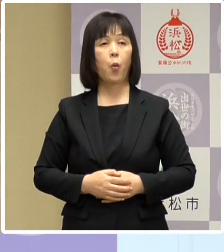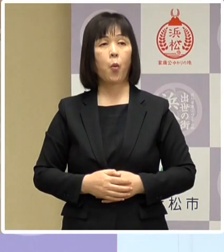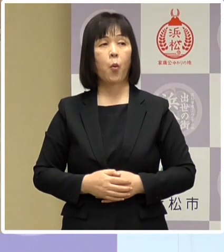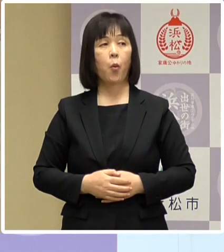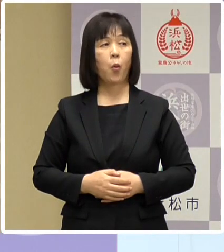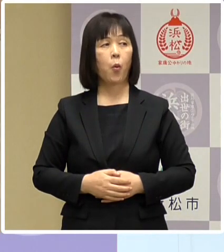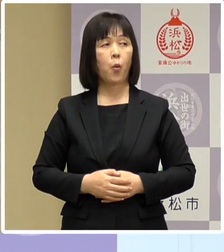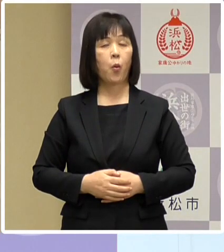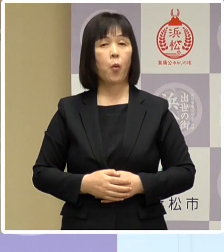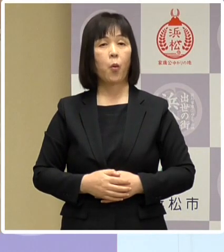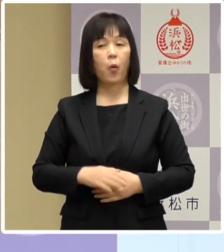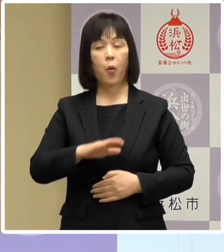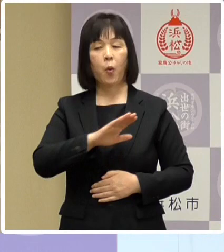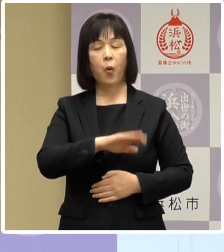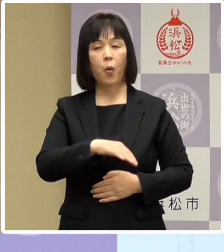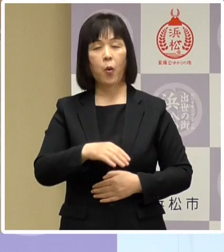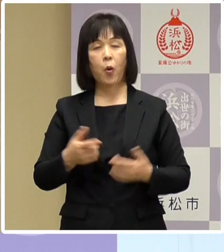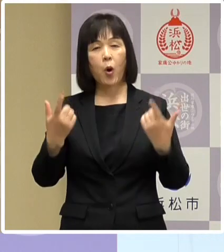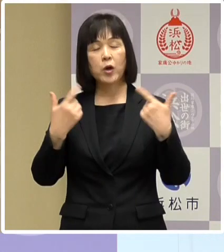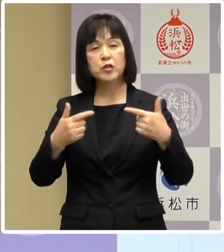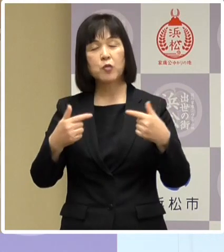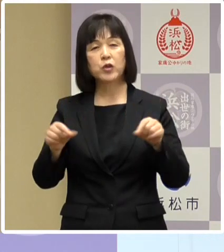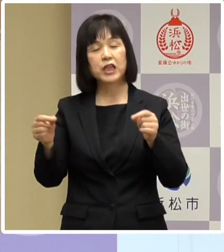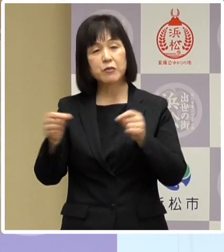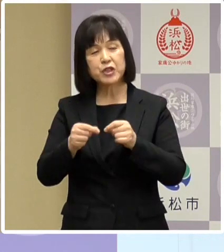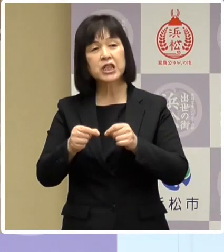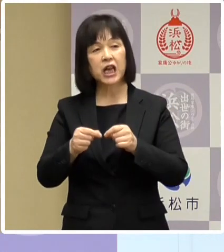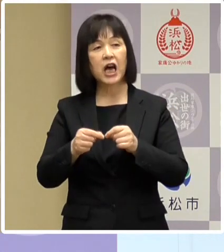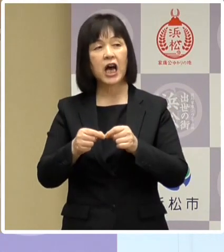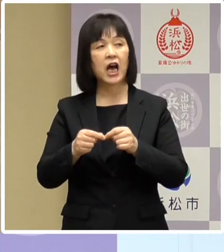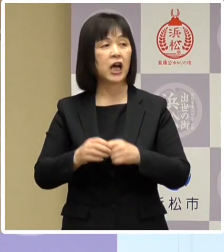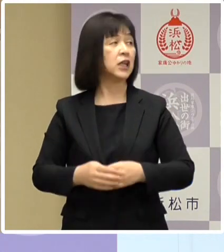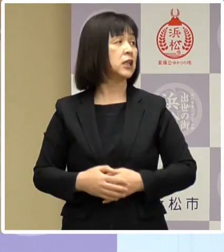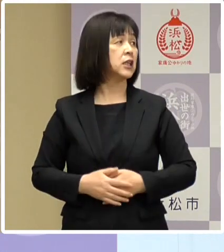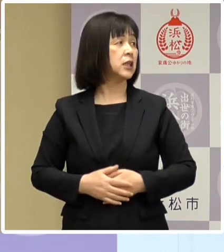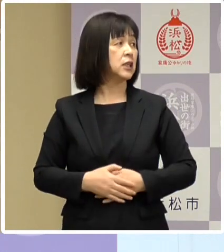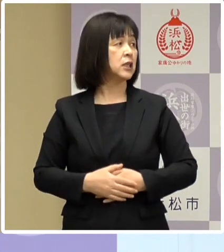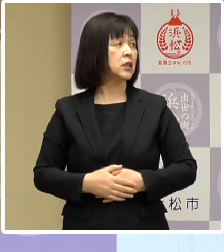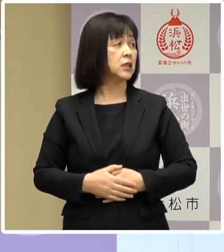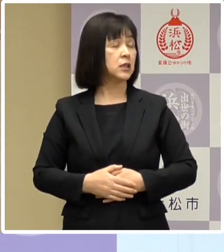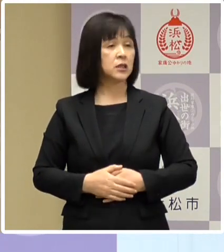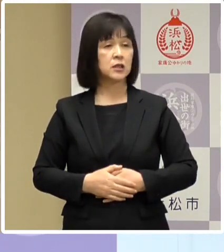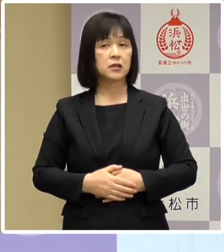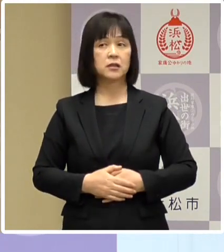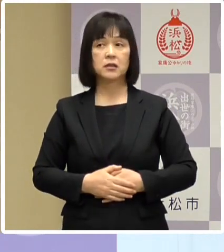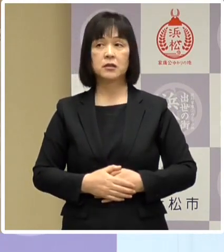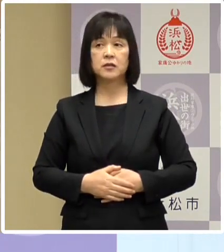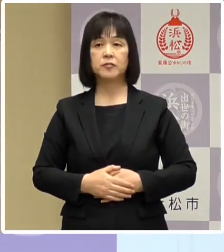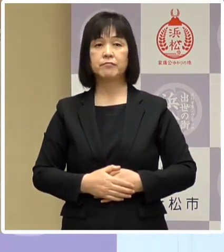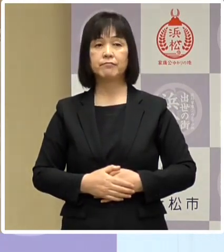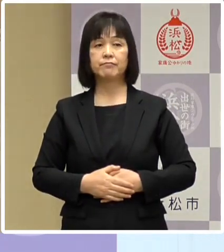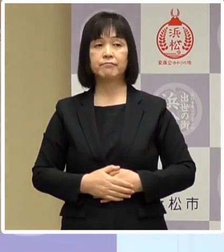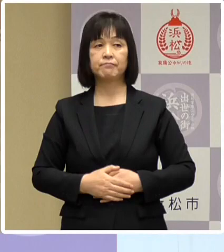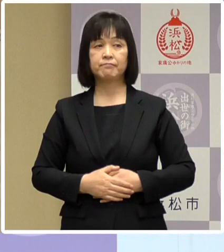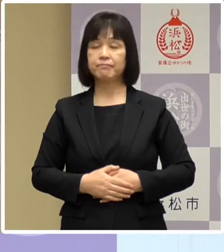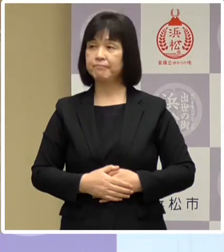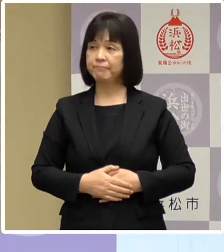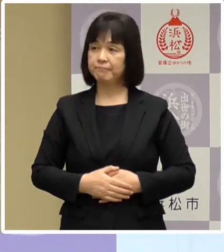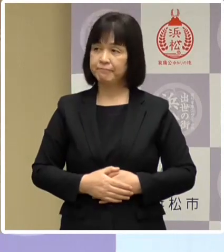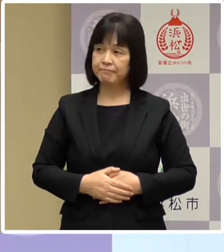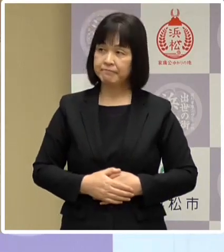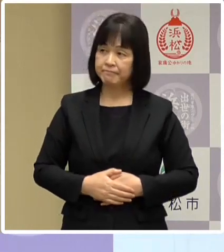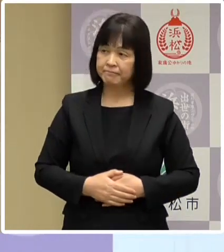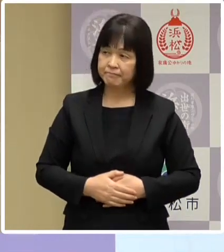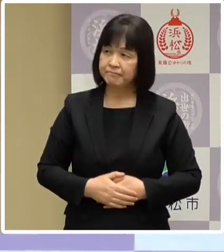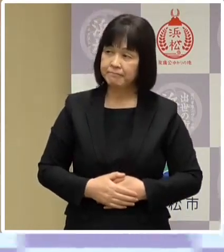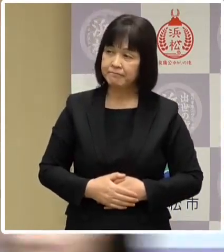つ頃の理事会で決定されたのかというのを、 はい、じゃあどうしようか、は